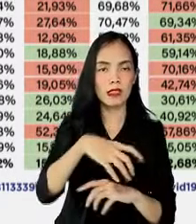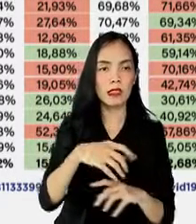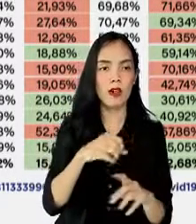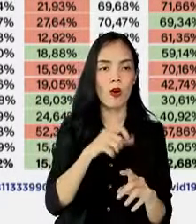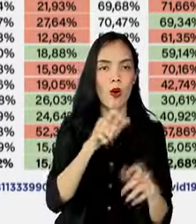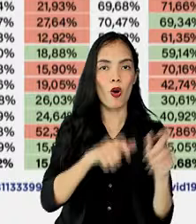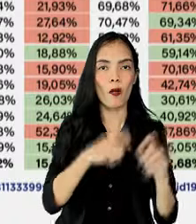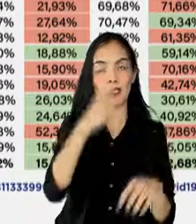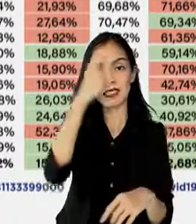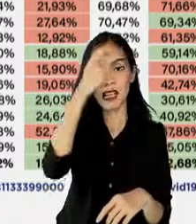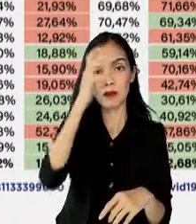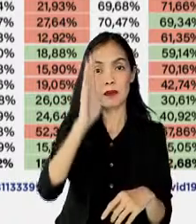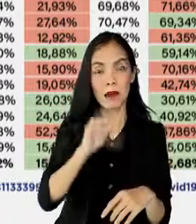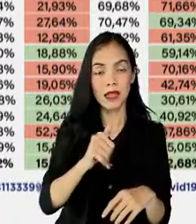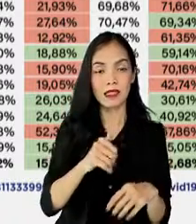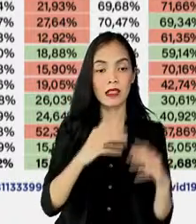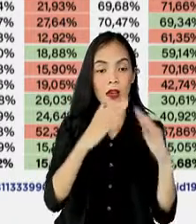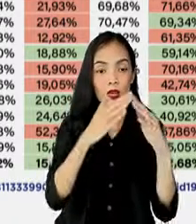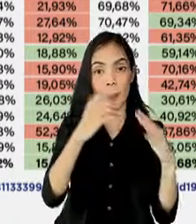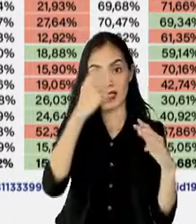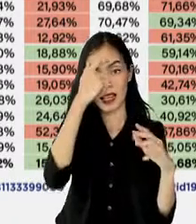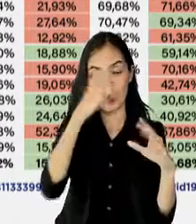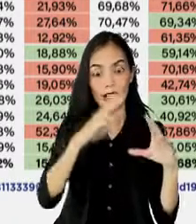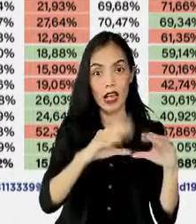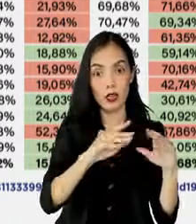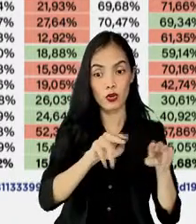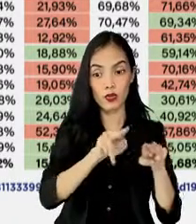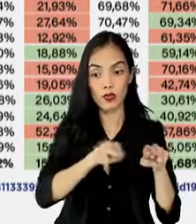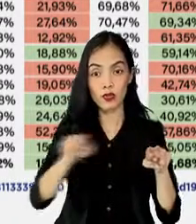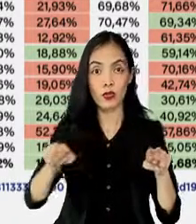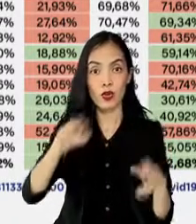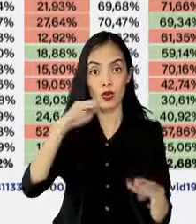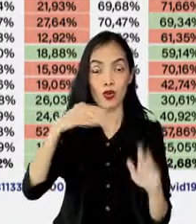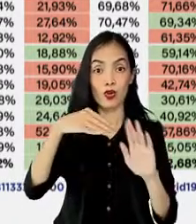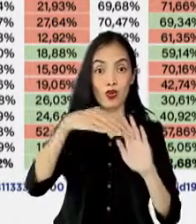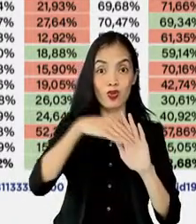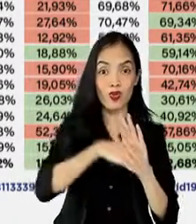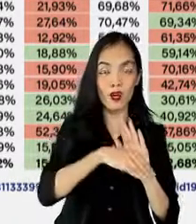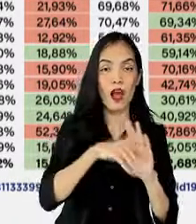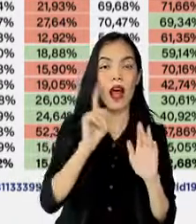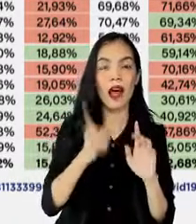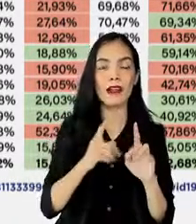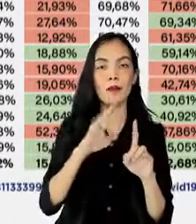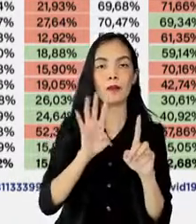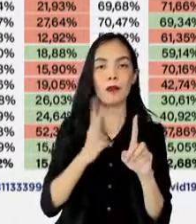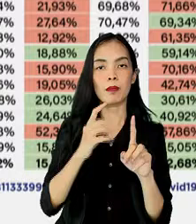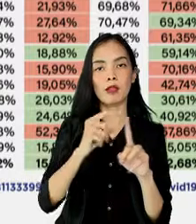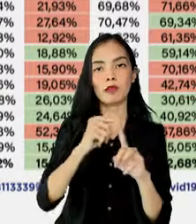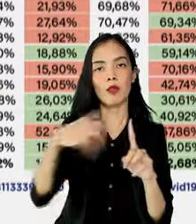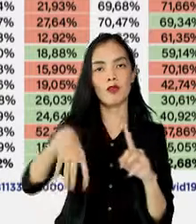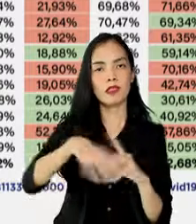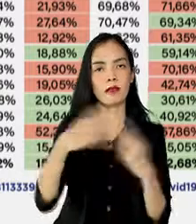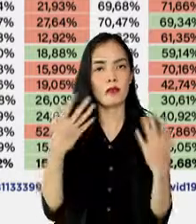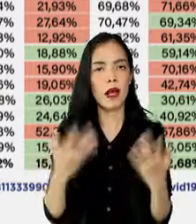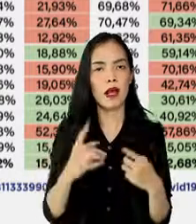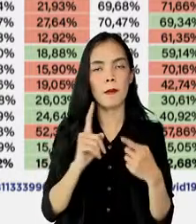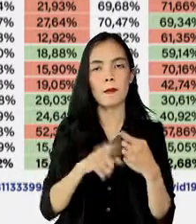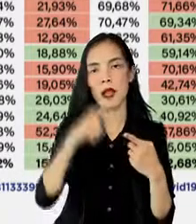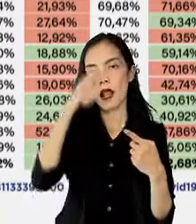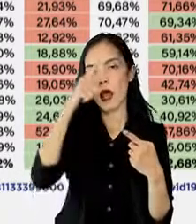kasus aktif danboard secara bersamaan terjadi di 14 provinsi-provinsi ini antara lain adalah